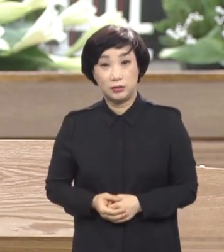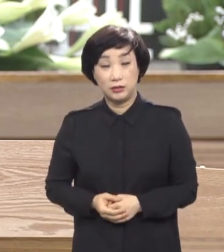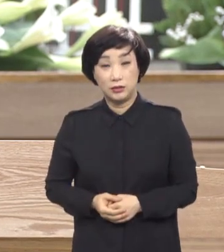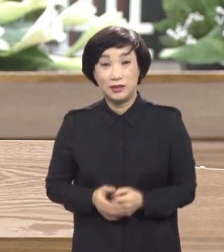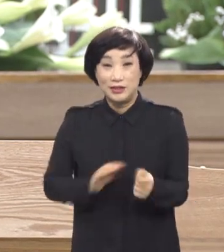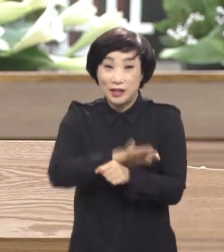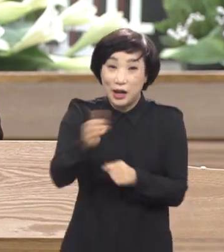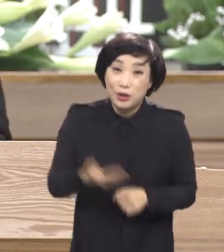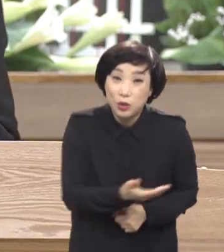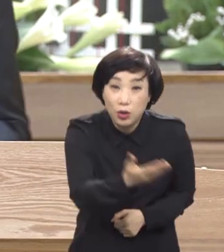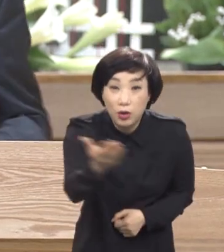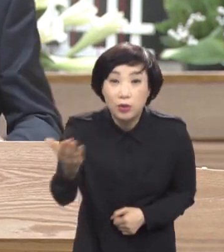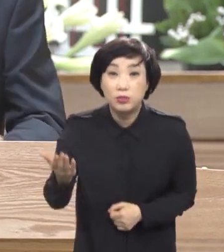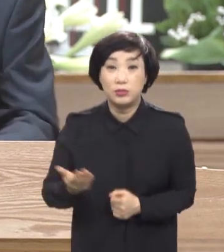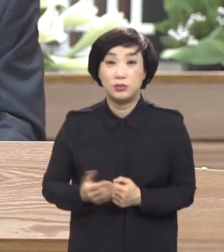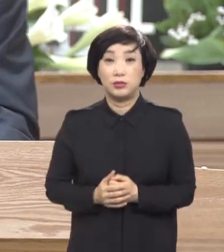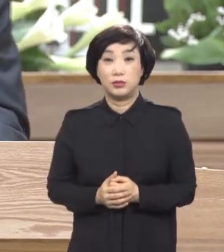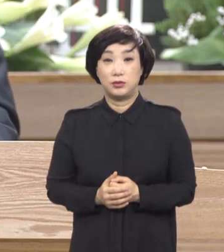사랑하는 여러분